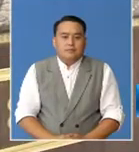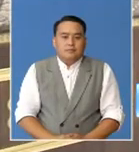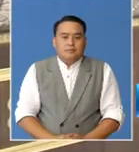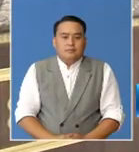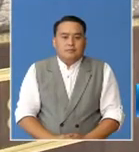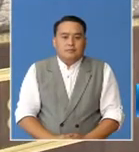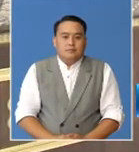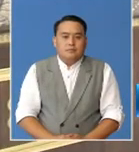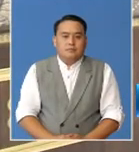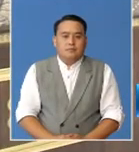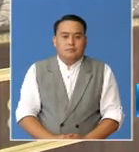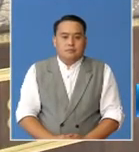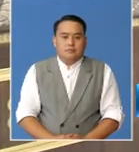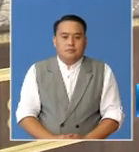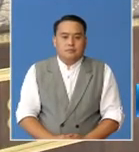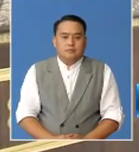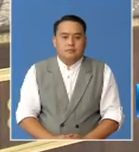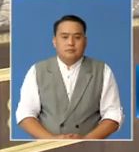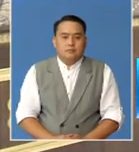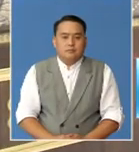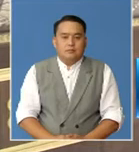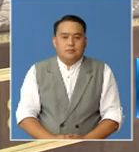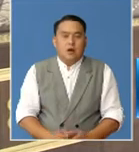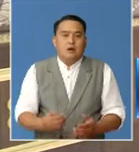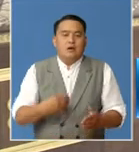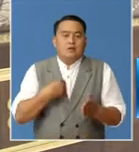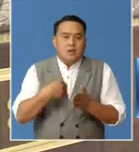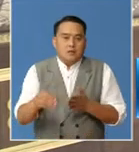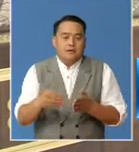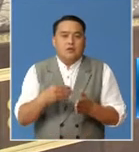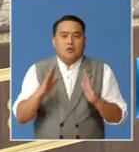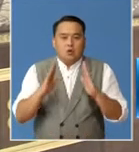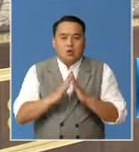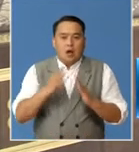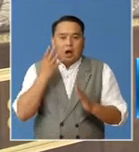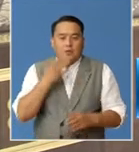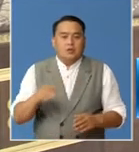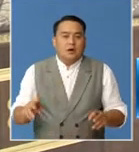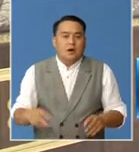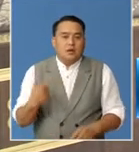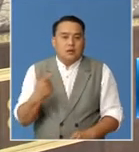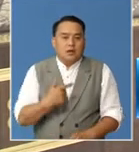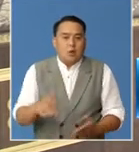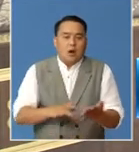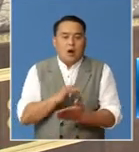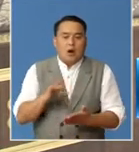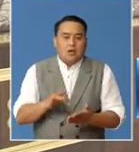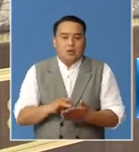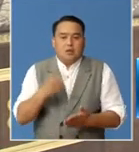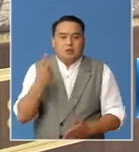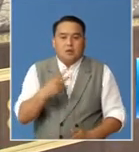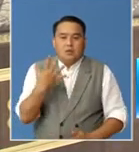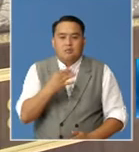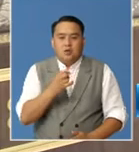Құнына келетін болсақ, осы алынатын үйдің құны Алматы, Астана, Атырау, Ақтау қалаларында 25 миллионға